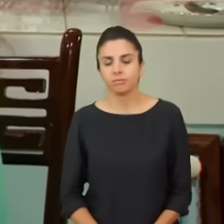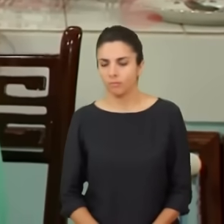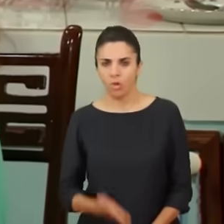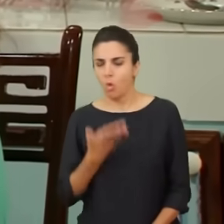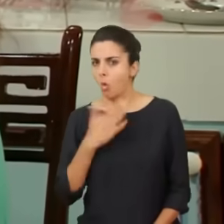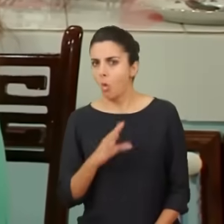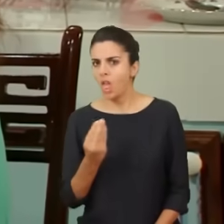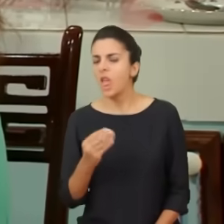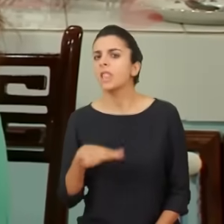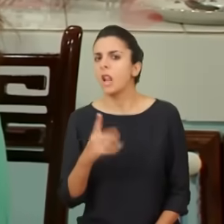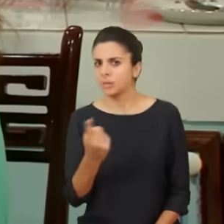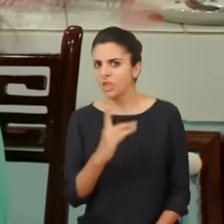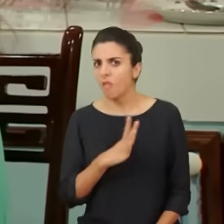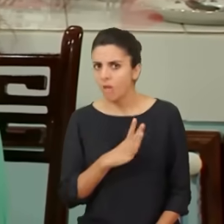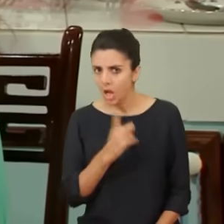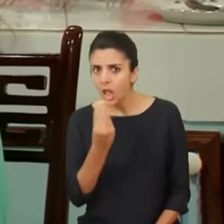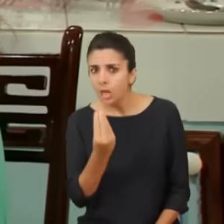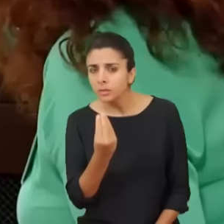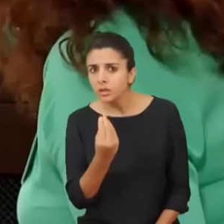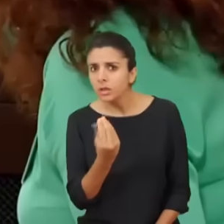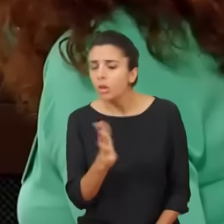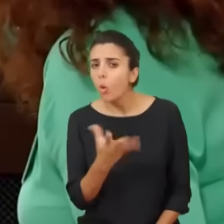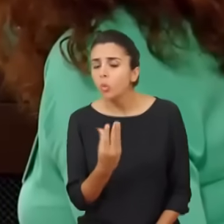Yok yok iyi değilsin, bir şey olmuş. İyi misin, ne oldu?